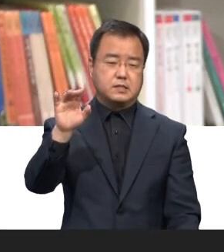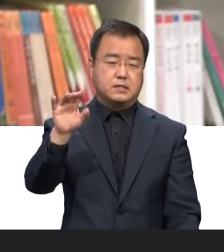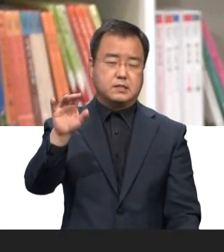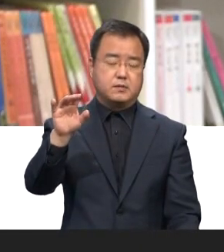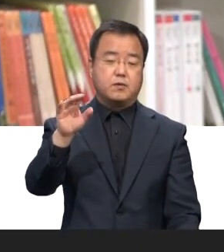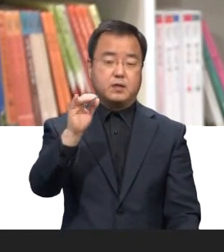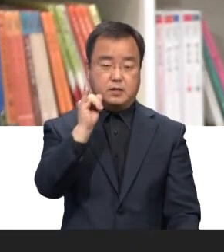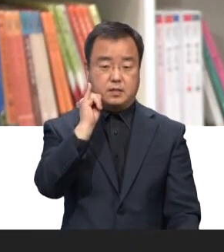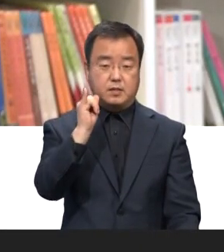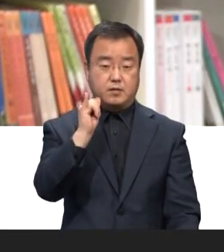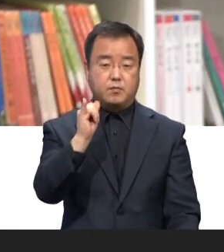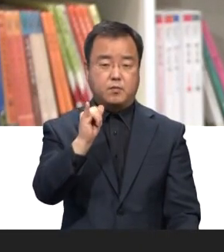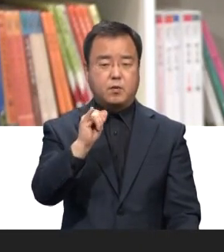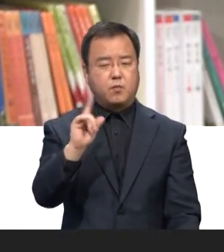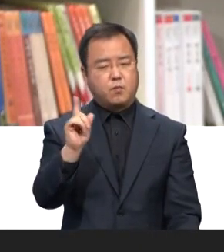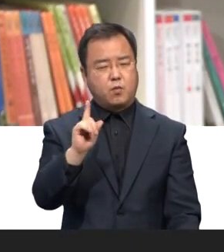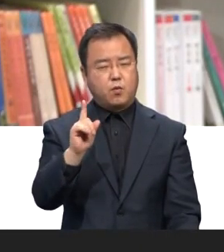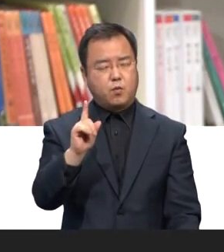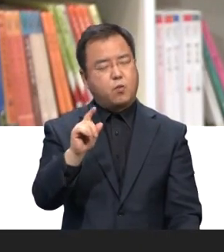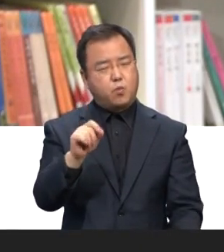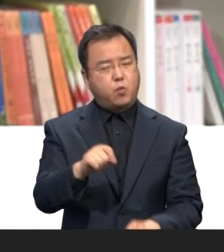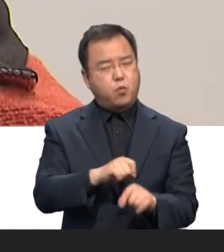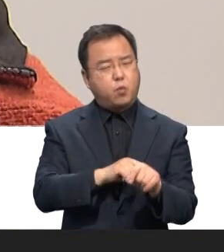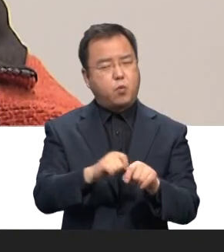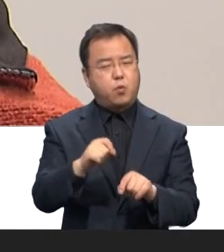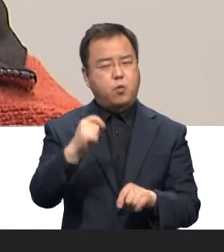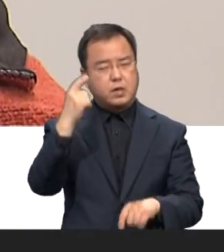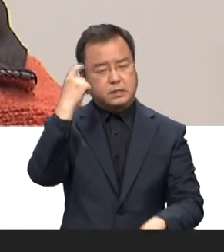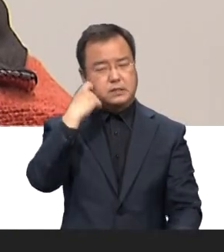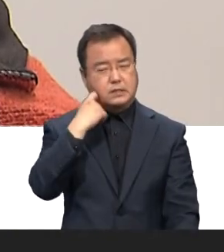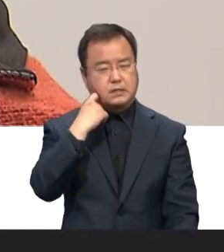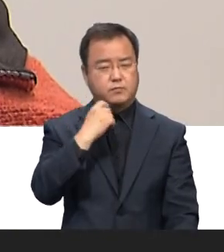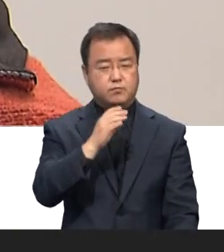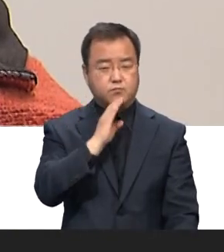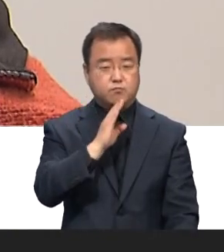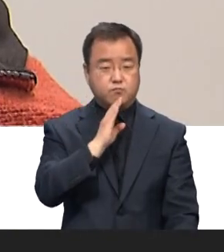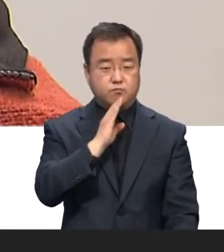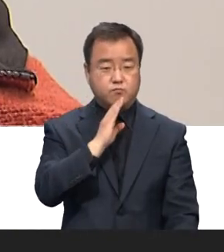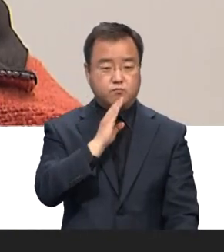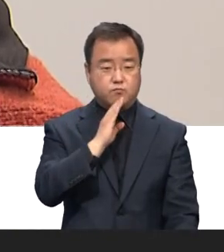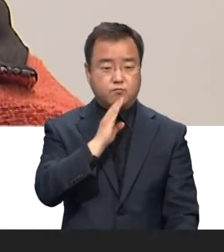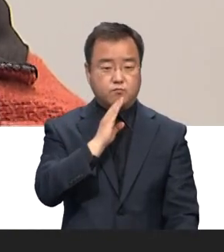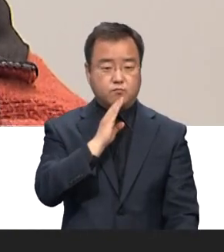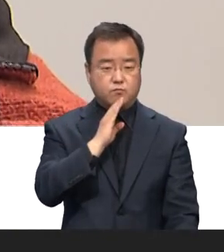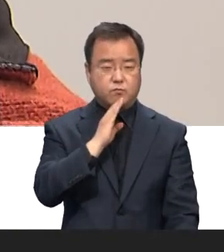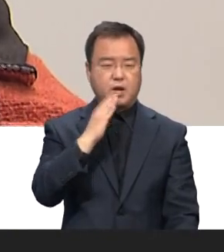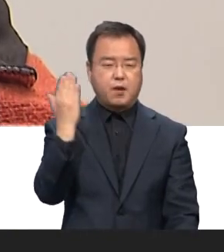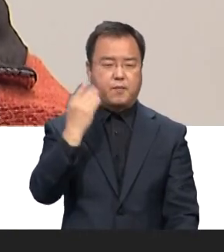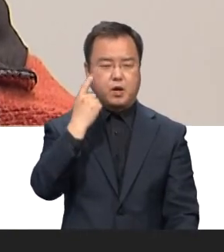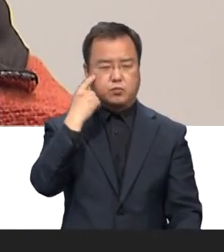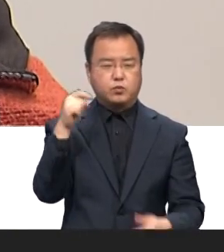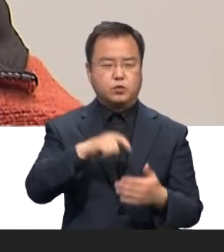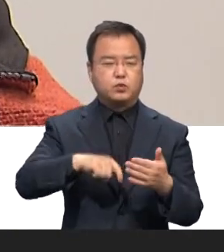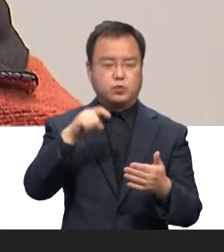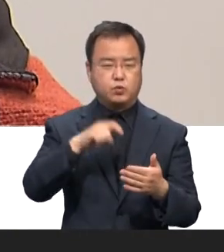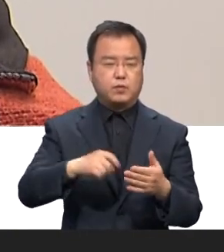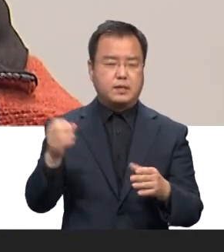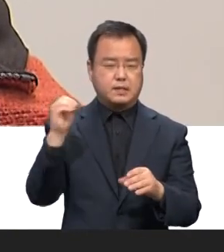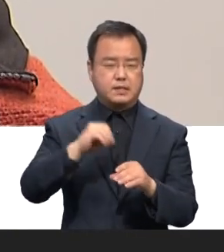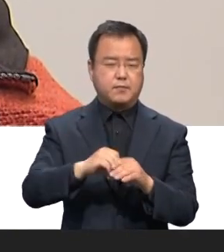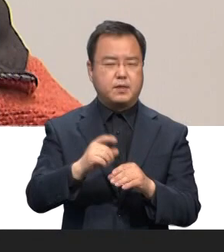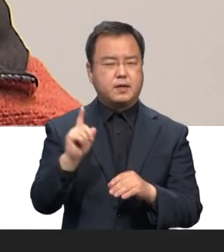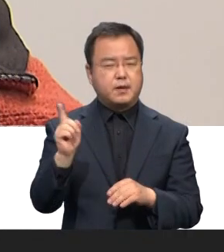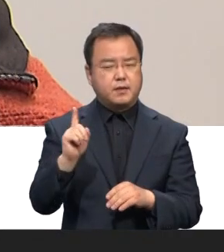묘한 느낌을 주시는 분인데 그 맑은 눈빛 속에 담겨져 있는